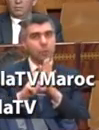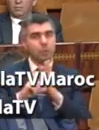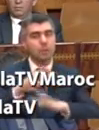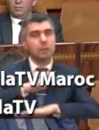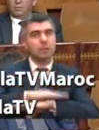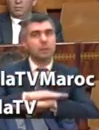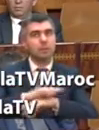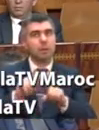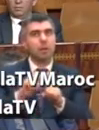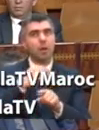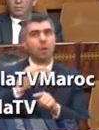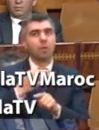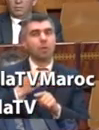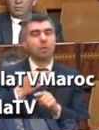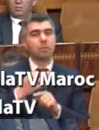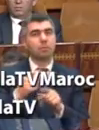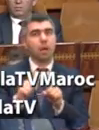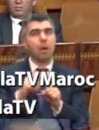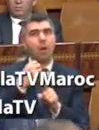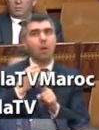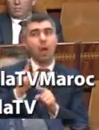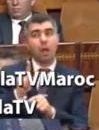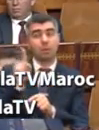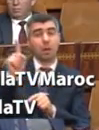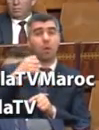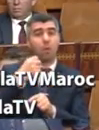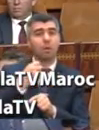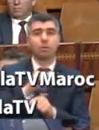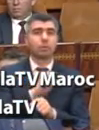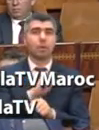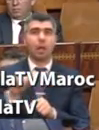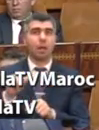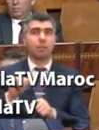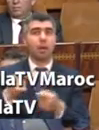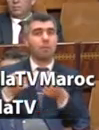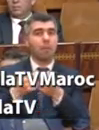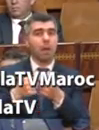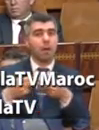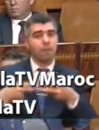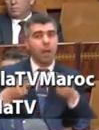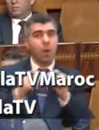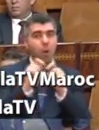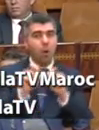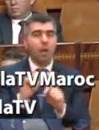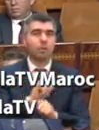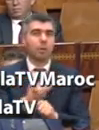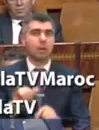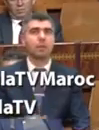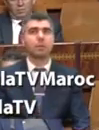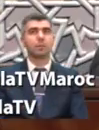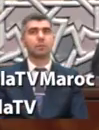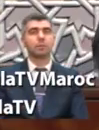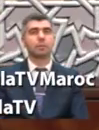المحترم والسيد النائب المحترم ما فيهاش هذاك وراه ما عمرنا غندوزوا شي حاجه بحال هذا الشكل. شكرا.